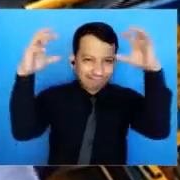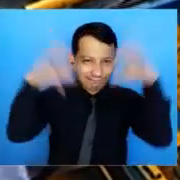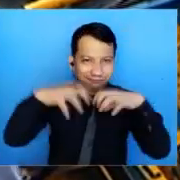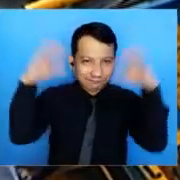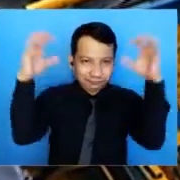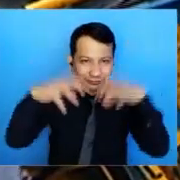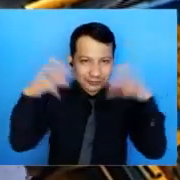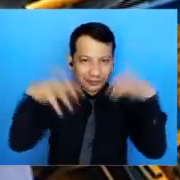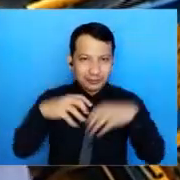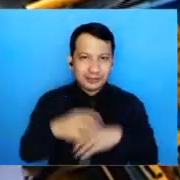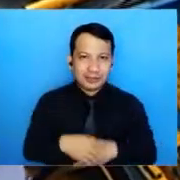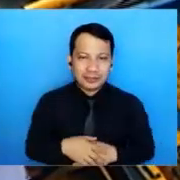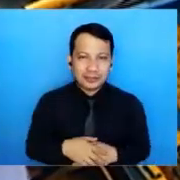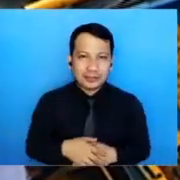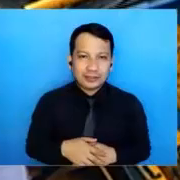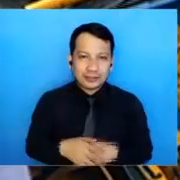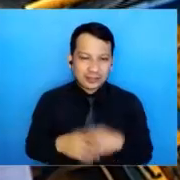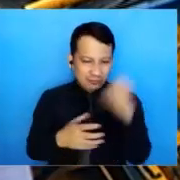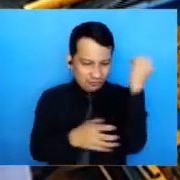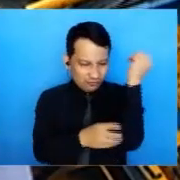tapos inaanay pa yung mga poste.